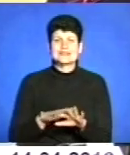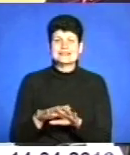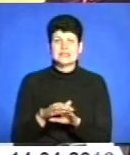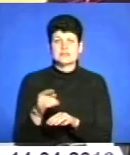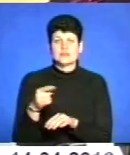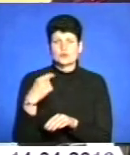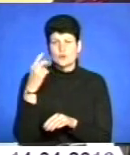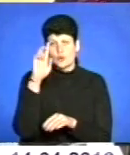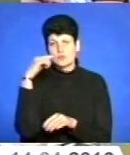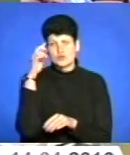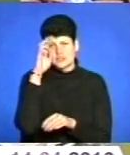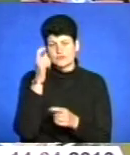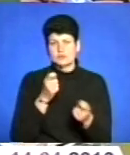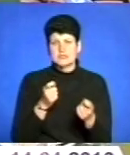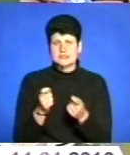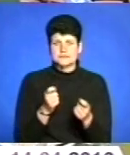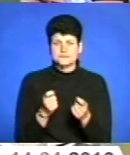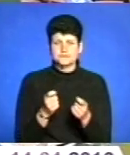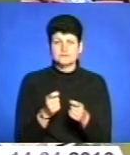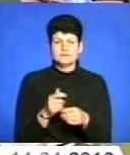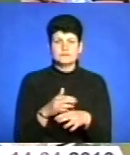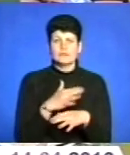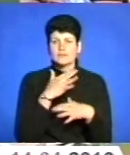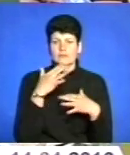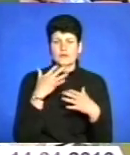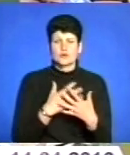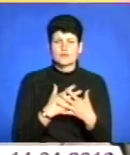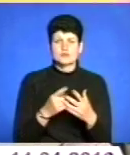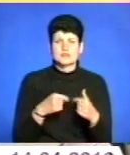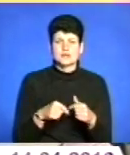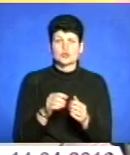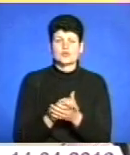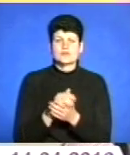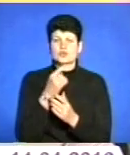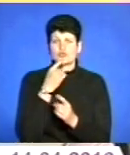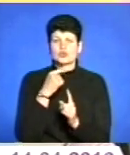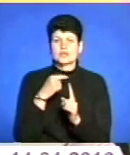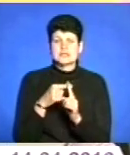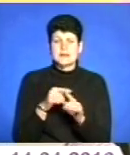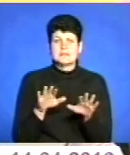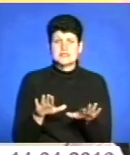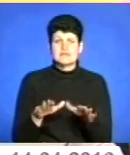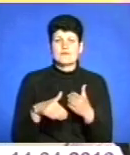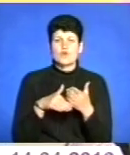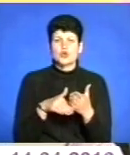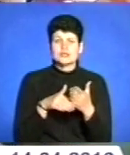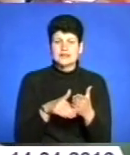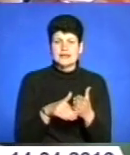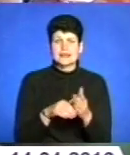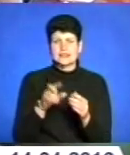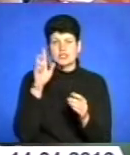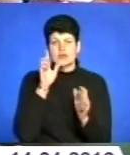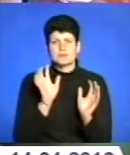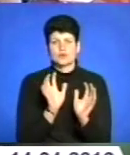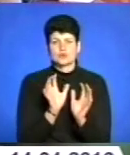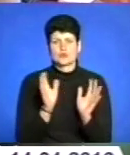Тернопільської облдержадміністрації. Десятки громадських організацій, товариства Червоного Хреста, місцеві волонтери та держава піклуються про